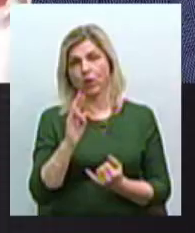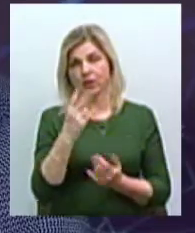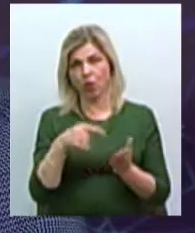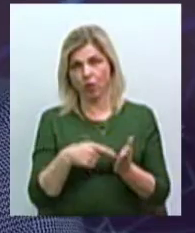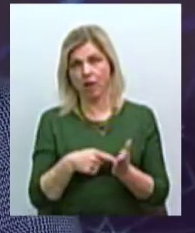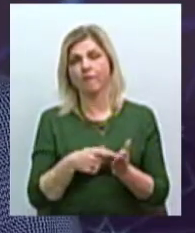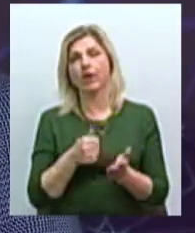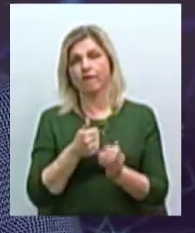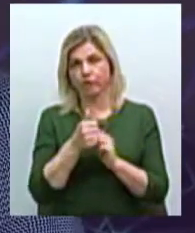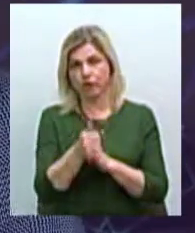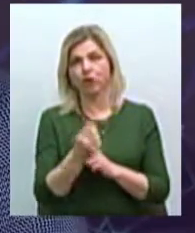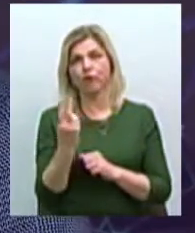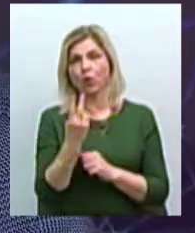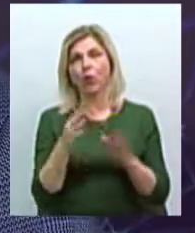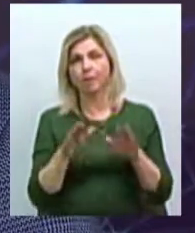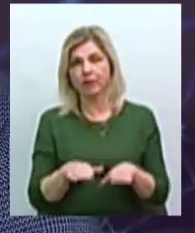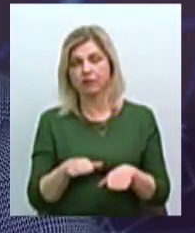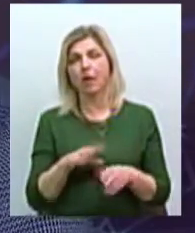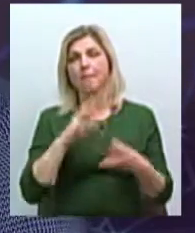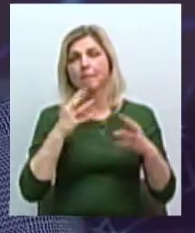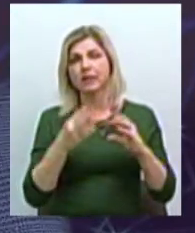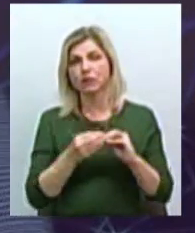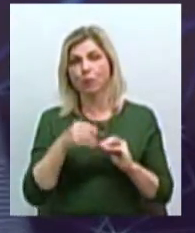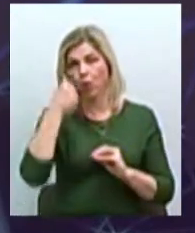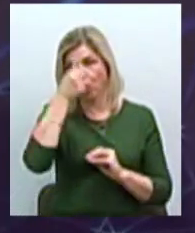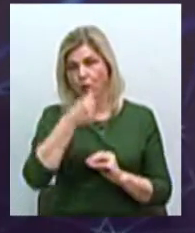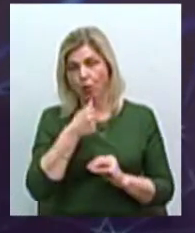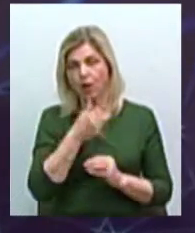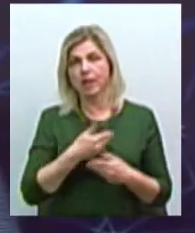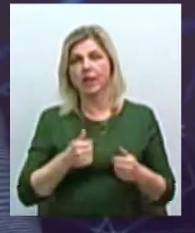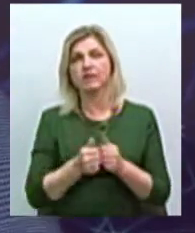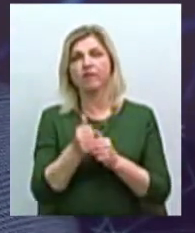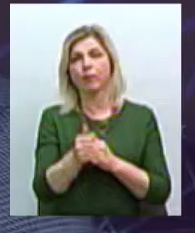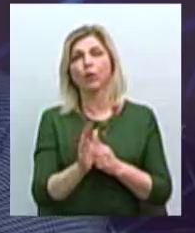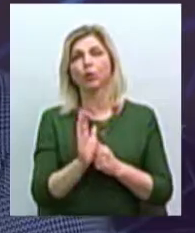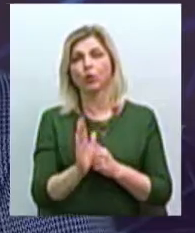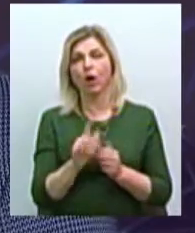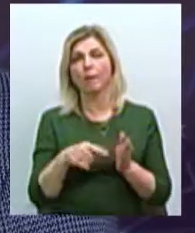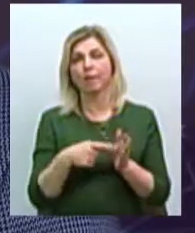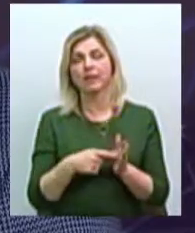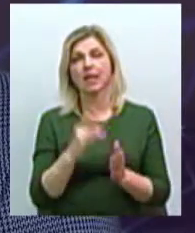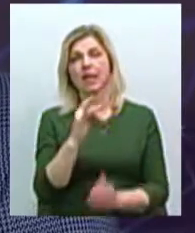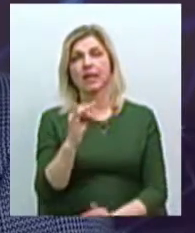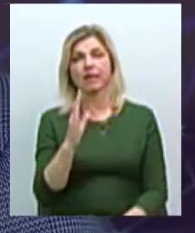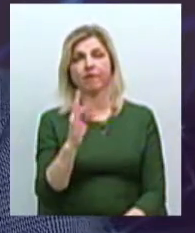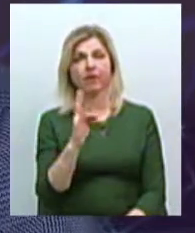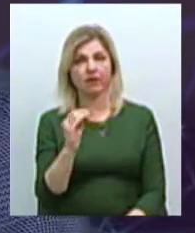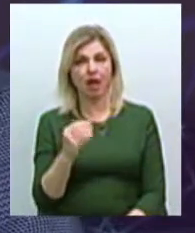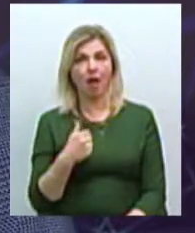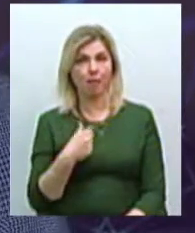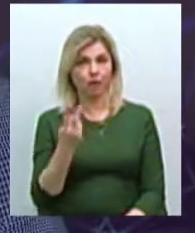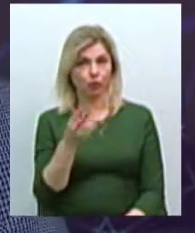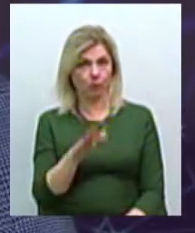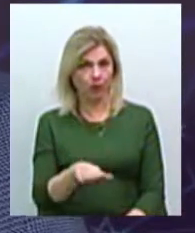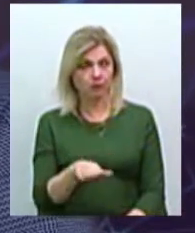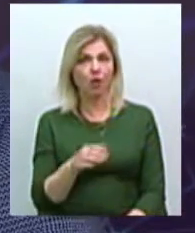вийшов на 2-гу позицію по підсумкам року. Нас випереджає лише тільки місто Рівне. Ми на 2-й позиції, але в